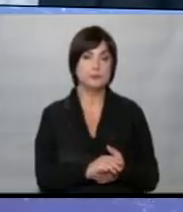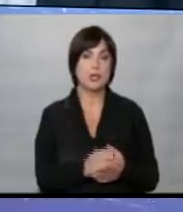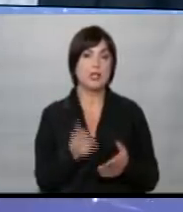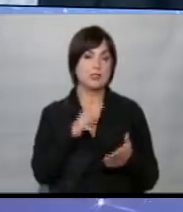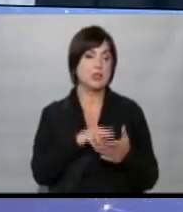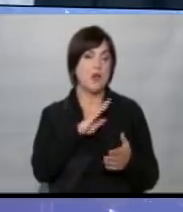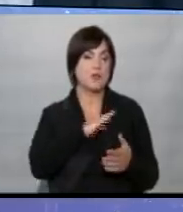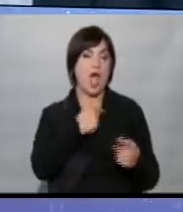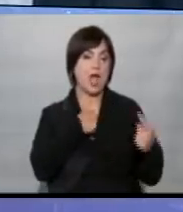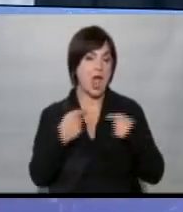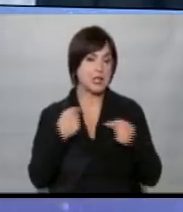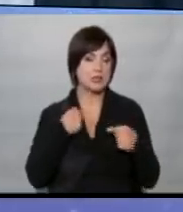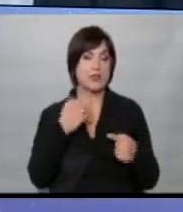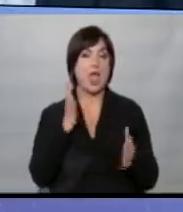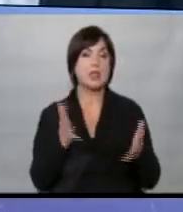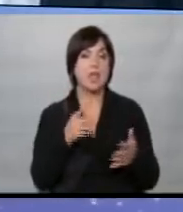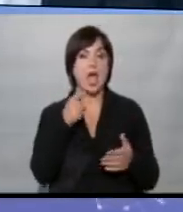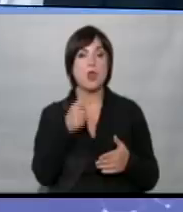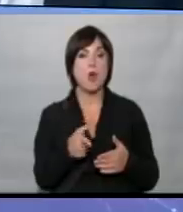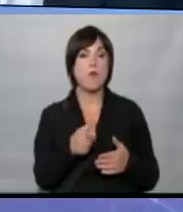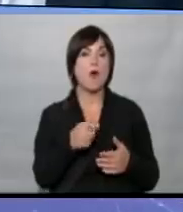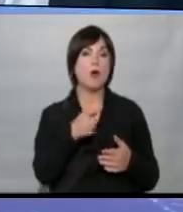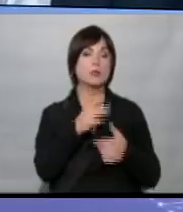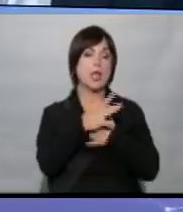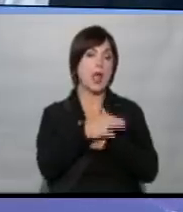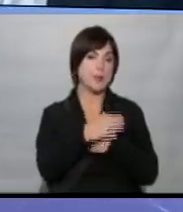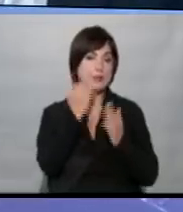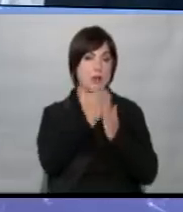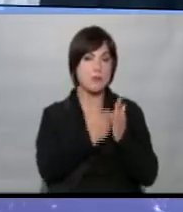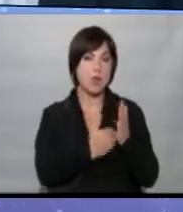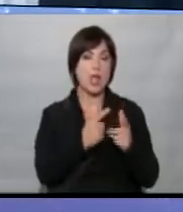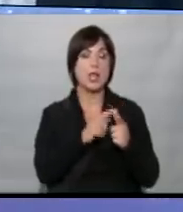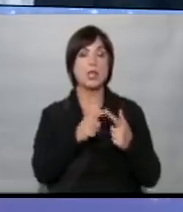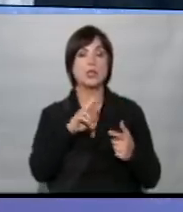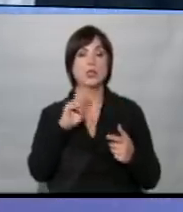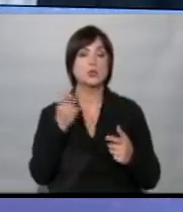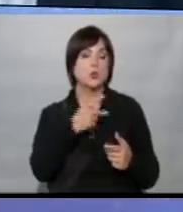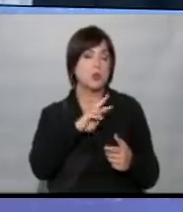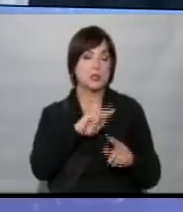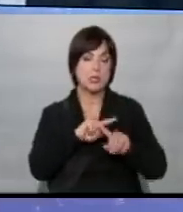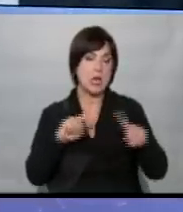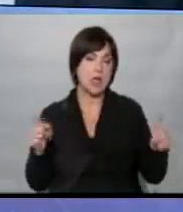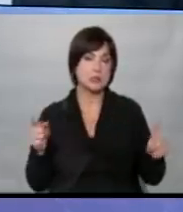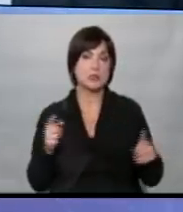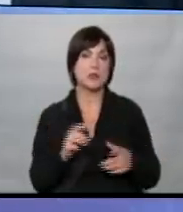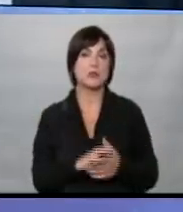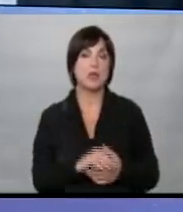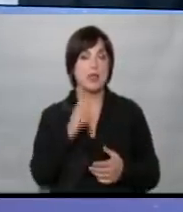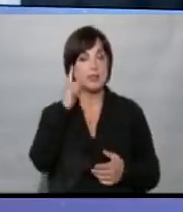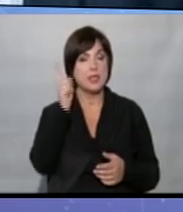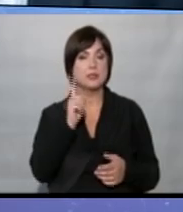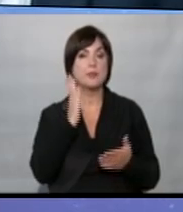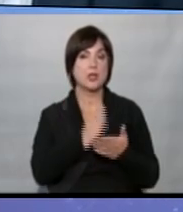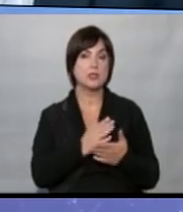стануваме ранливи во секоја смисла. Сега дали од тоа тиранската платформа така наречена или од пекинска или од њујоршка платформа, не знам, ама